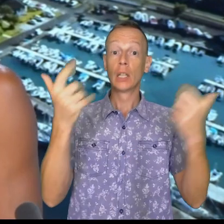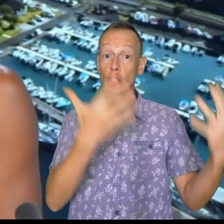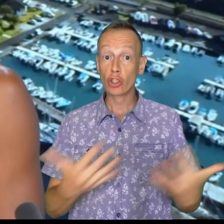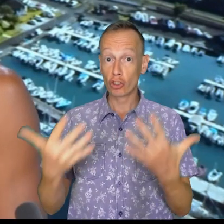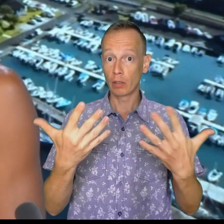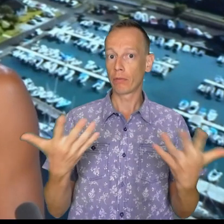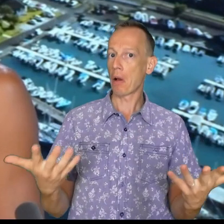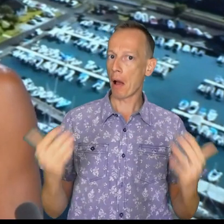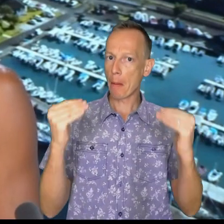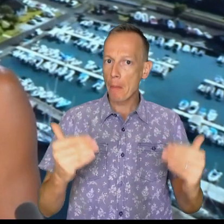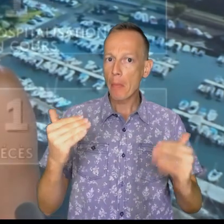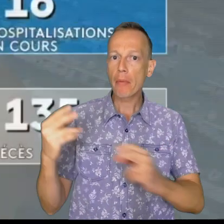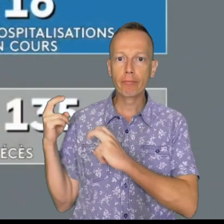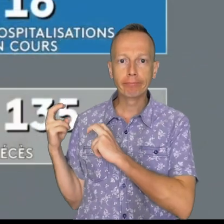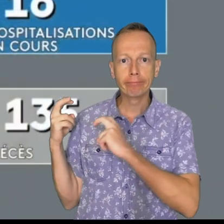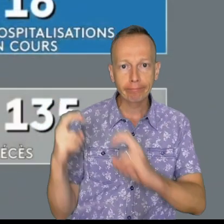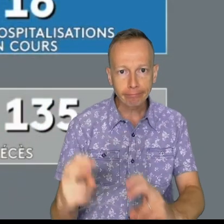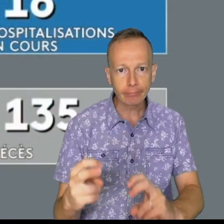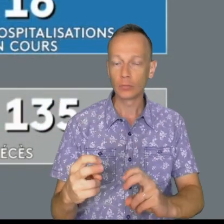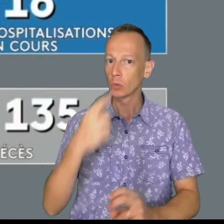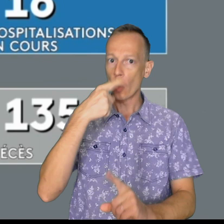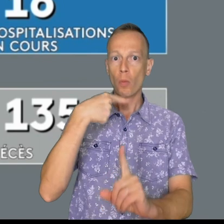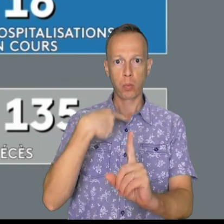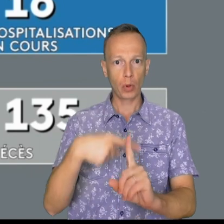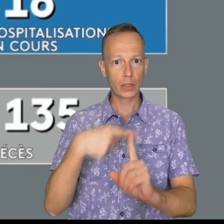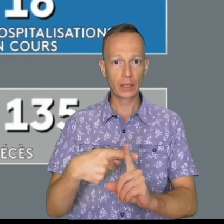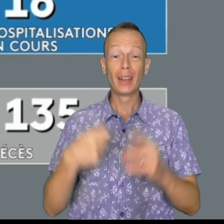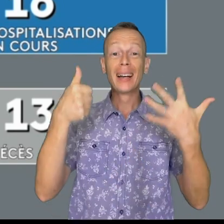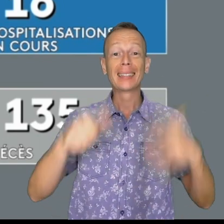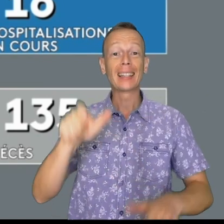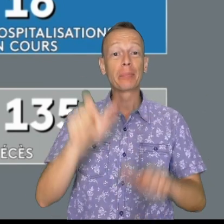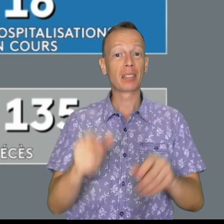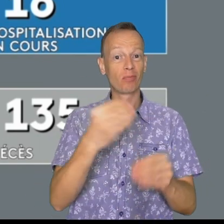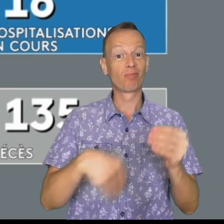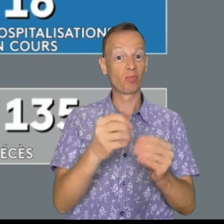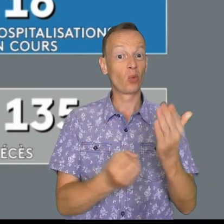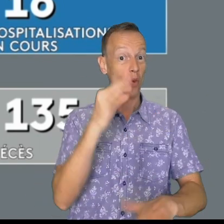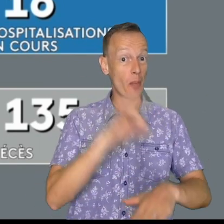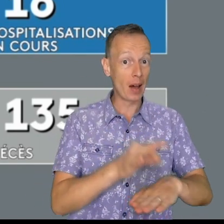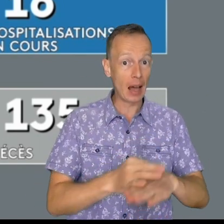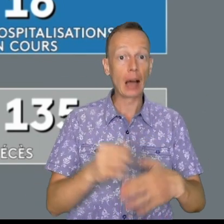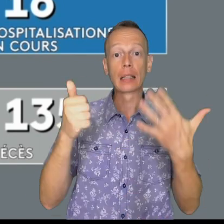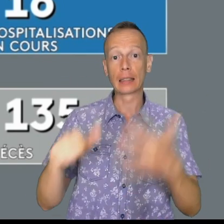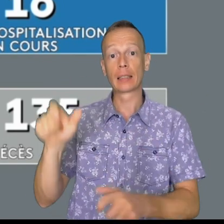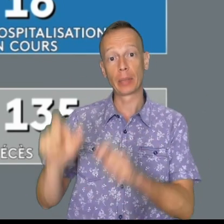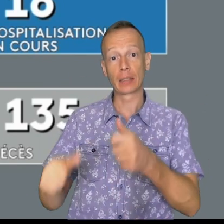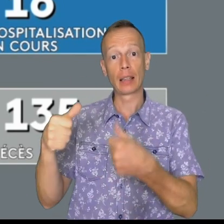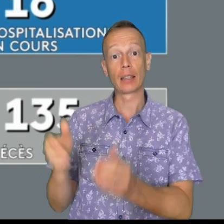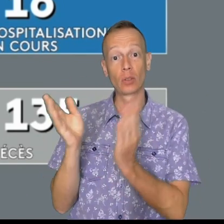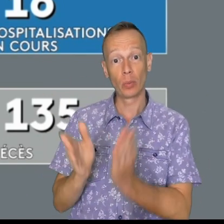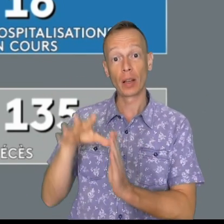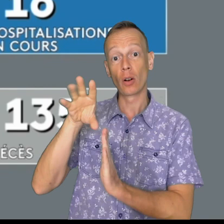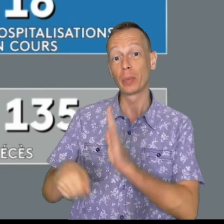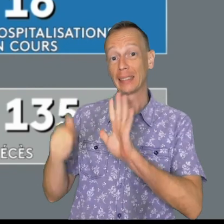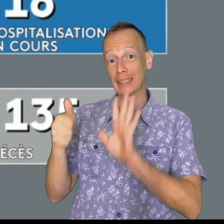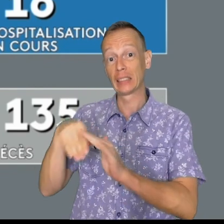des chiffres toujours en baisse. Ce qui est plutôt encourageant, 16 cas nouveaux, 16 patients hospitalisés, dont 6 seulement